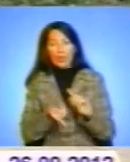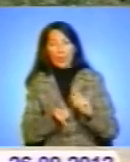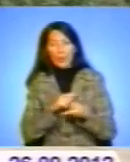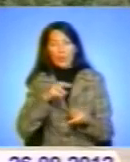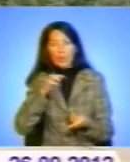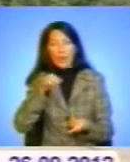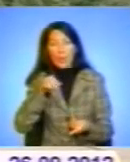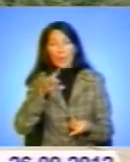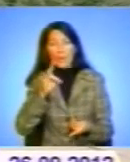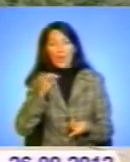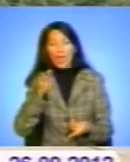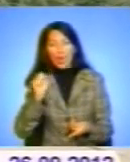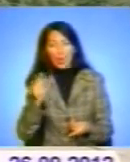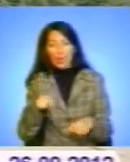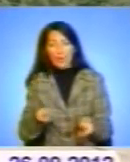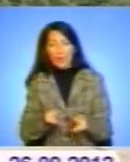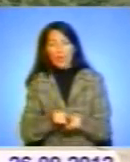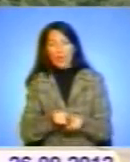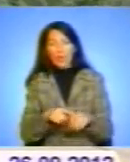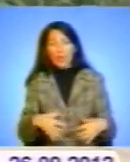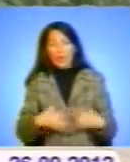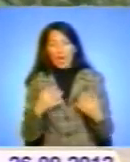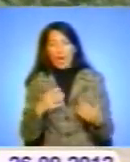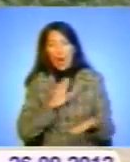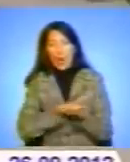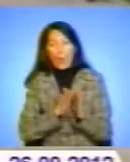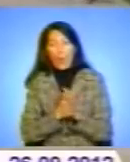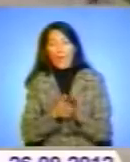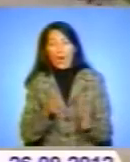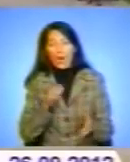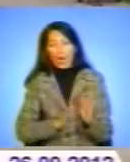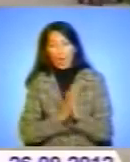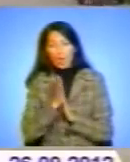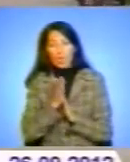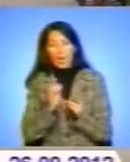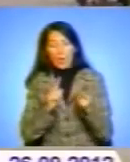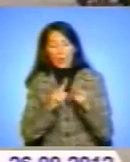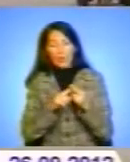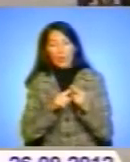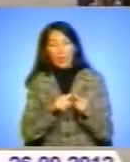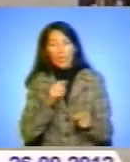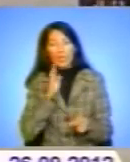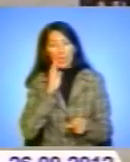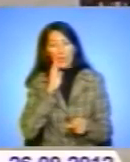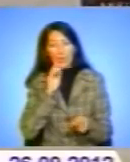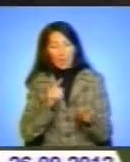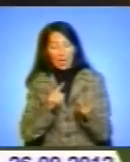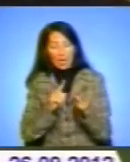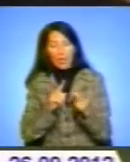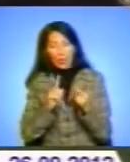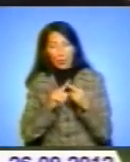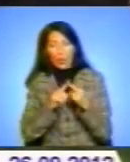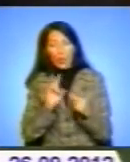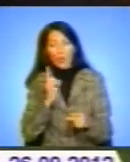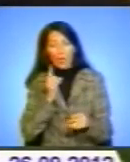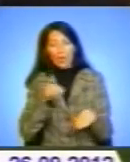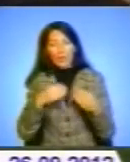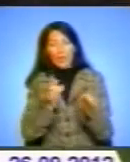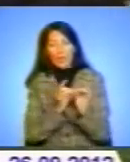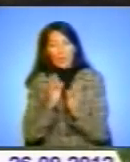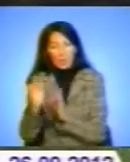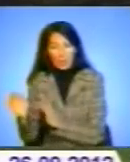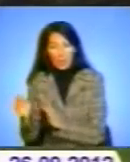що в таких жахливих умовах зростала їхня півторарічна дитина. Ще одного малюка горе батьки віддали до інтернату. Пропити не лише